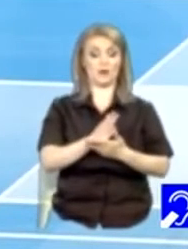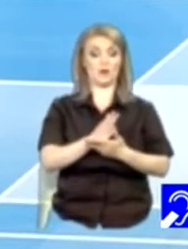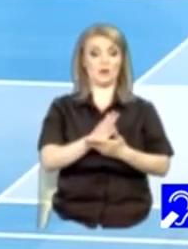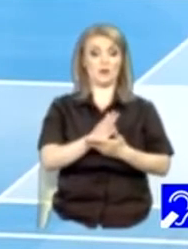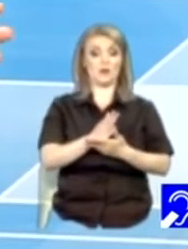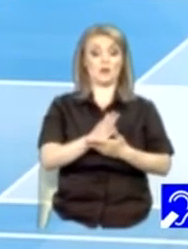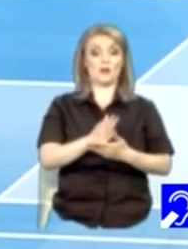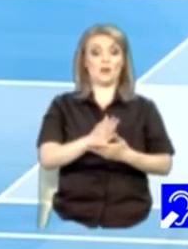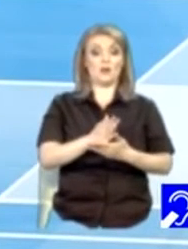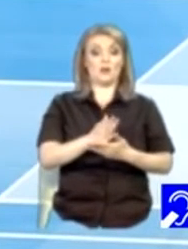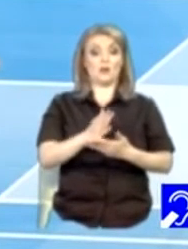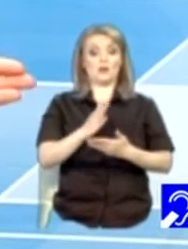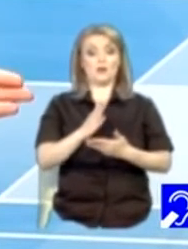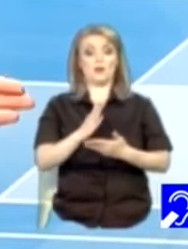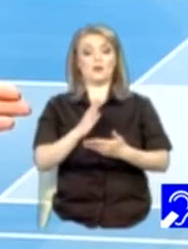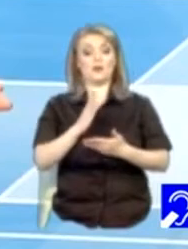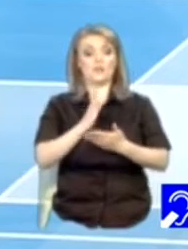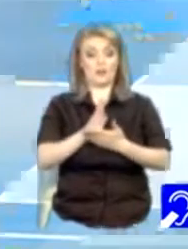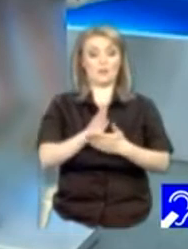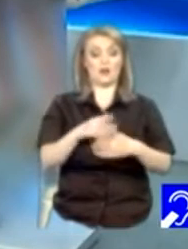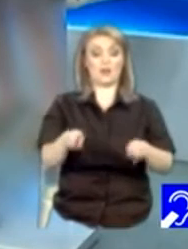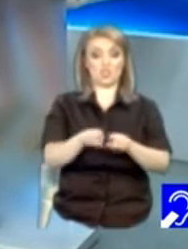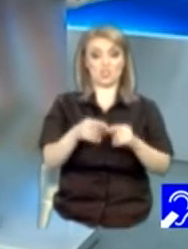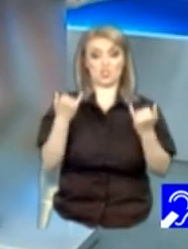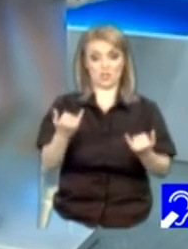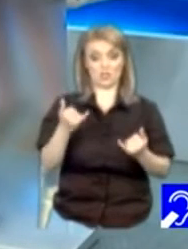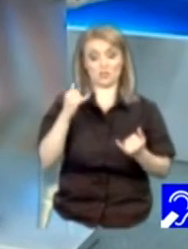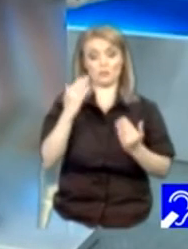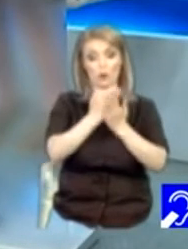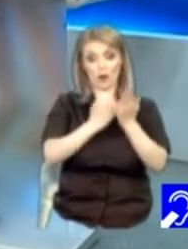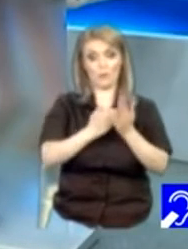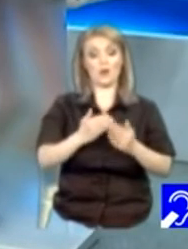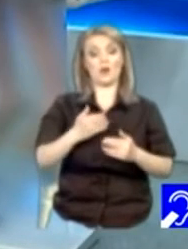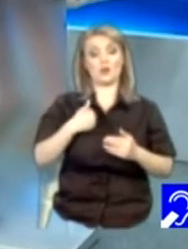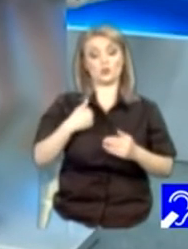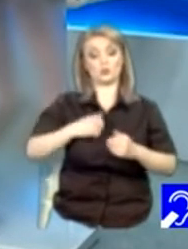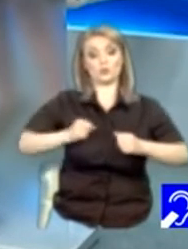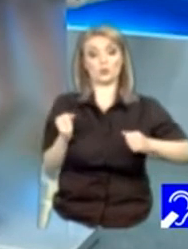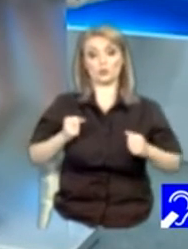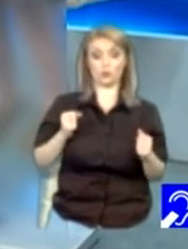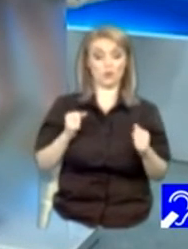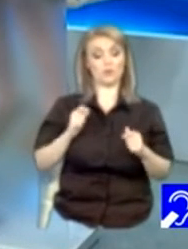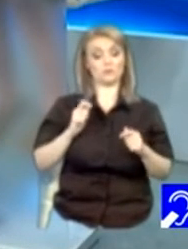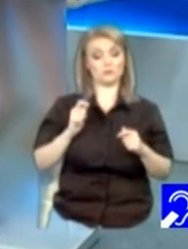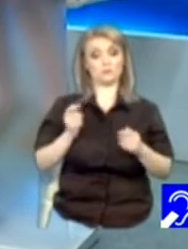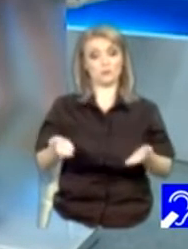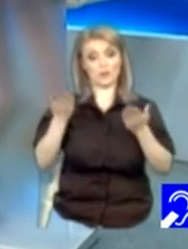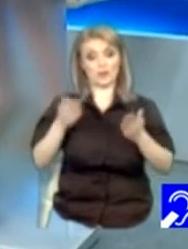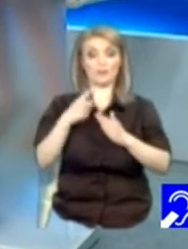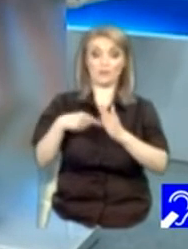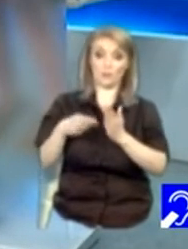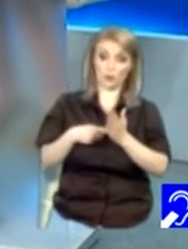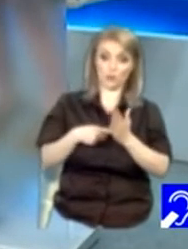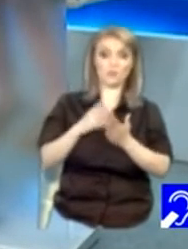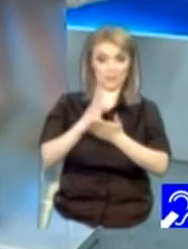care ne propunem să vă dăm posibilitatea să vă adresați întrebări unul celuilalt. Doamna Afanas, dacă aveți o întrebare